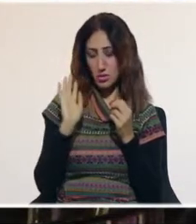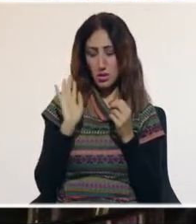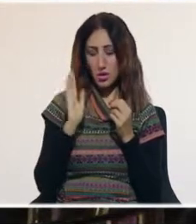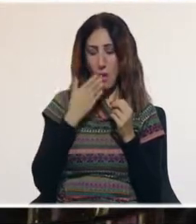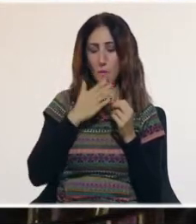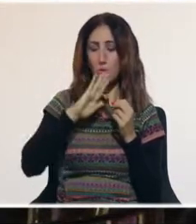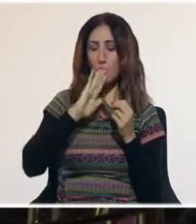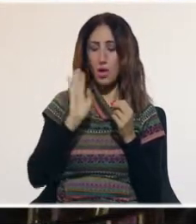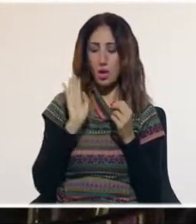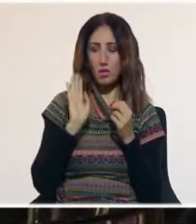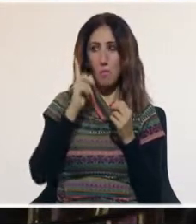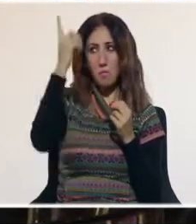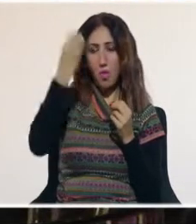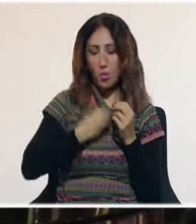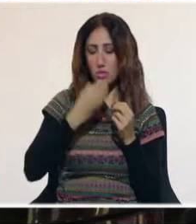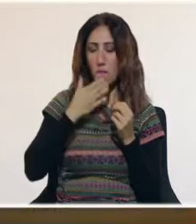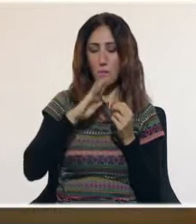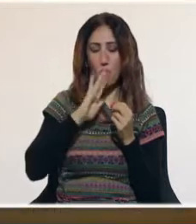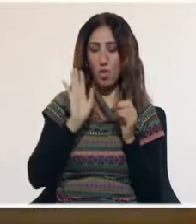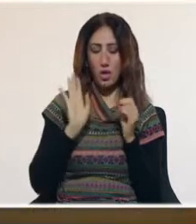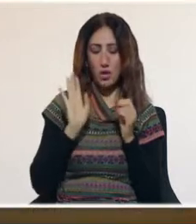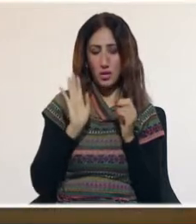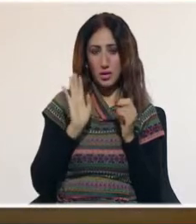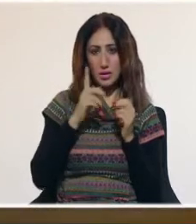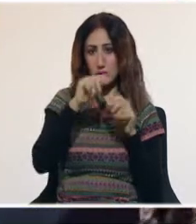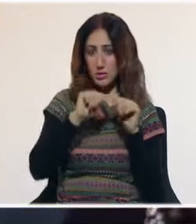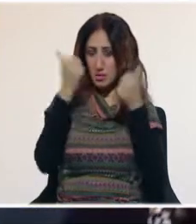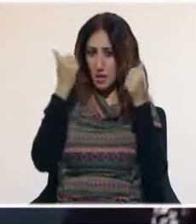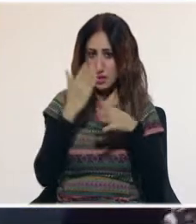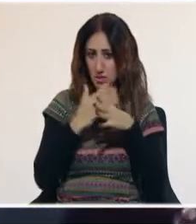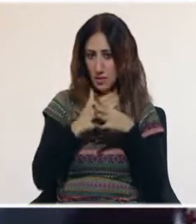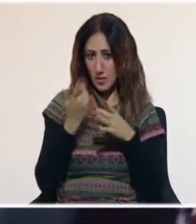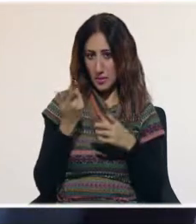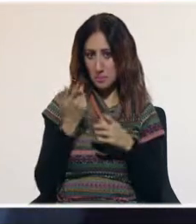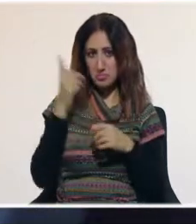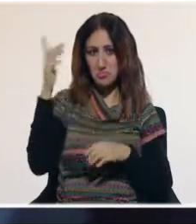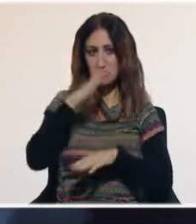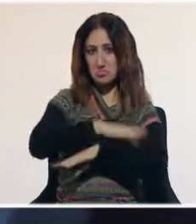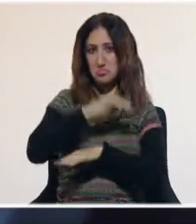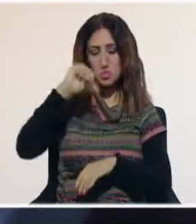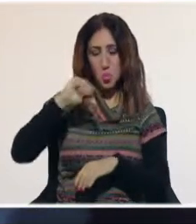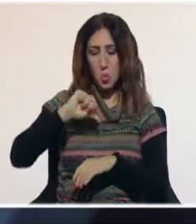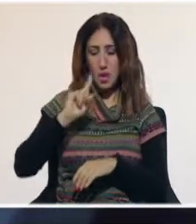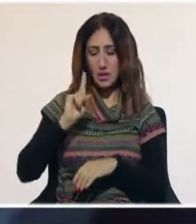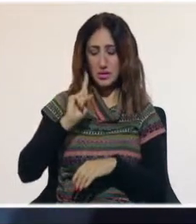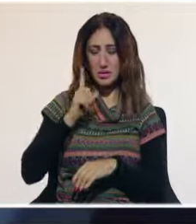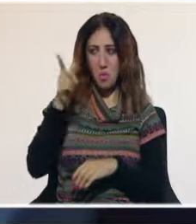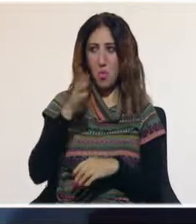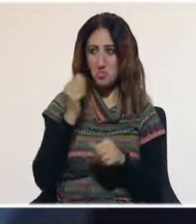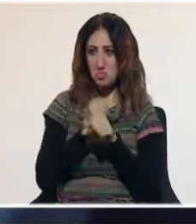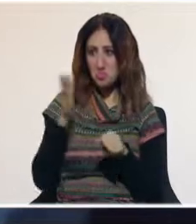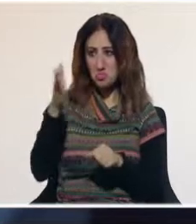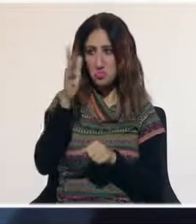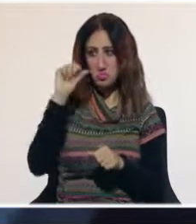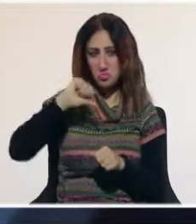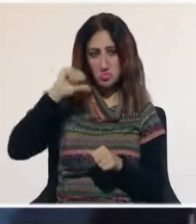الدولة، والحمد لله ده نعمة، والله ده رضا من عند ربنا. طب سبتوا بعض ليه؟ الاسلوب، الاخلاق مش تمام، السكه مش تمام، يعني